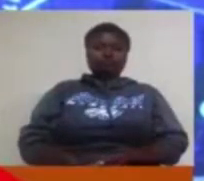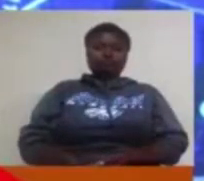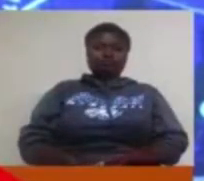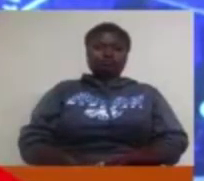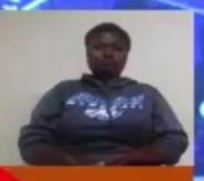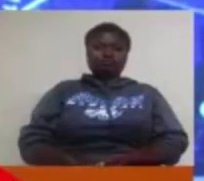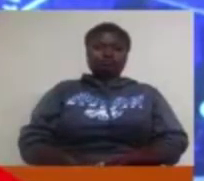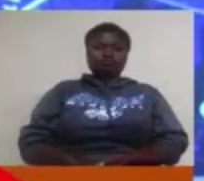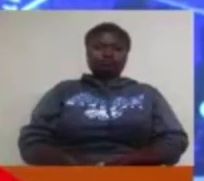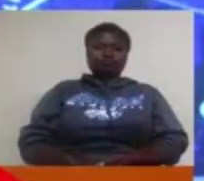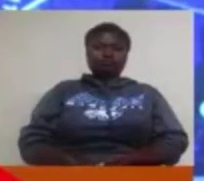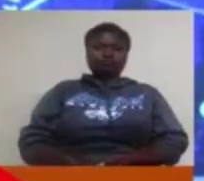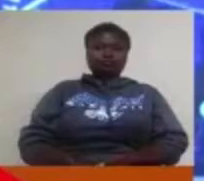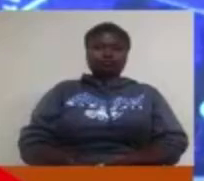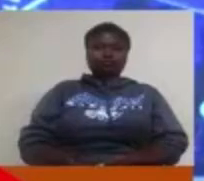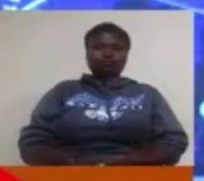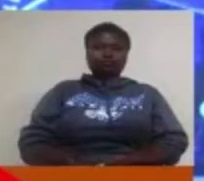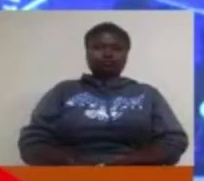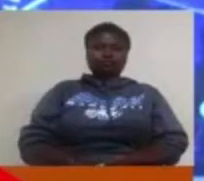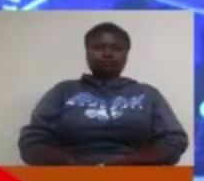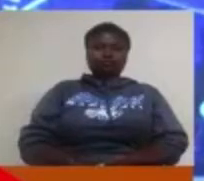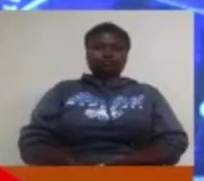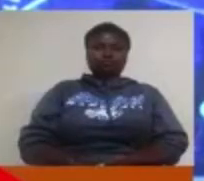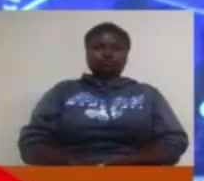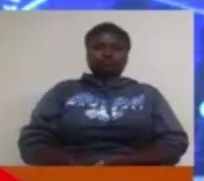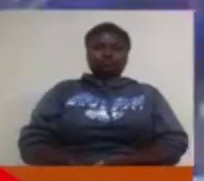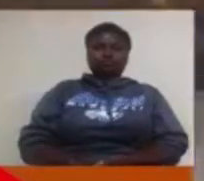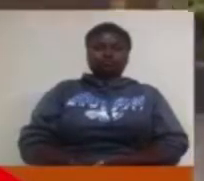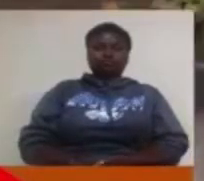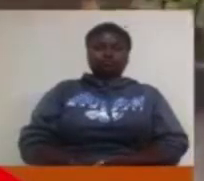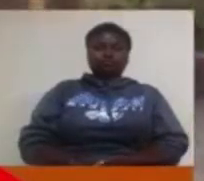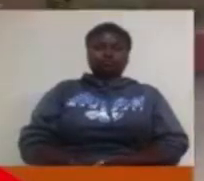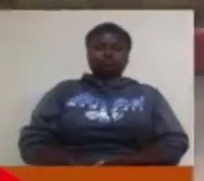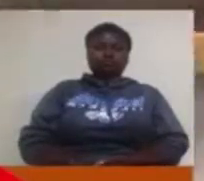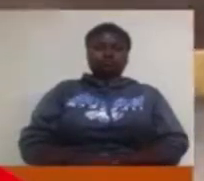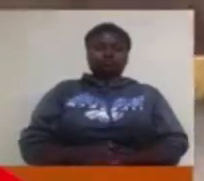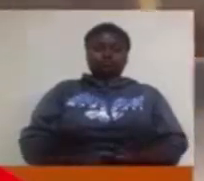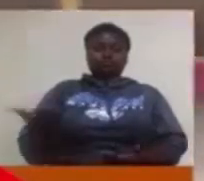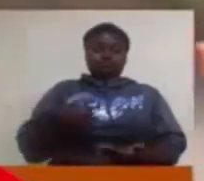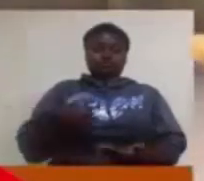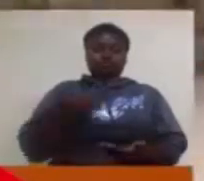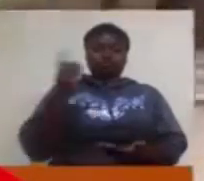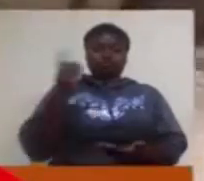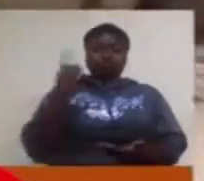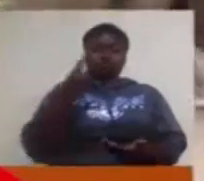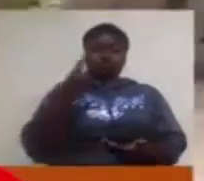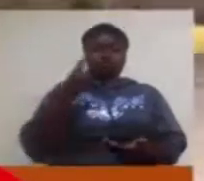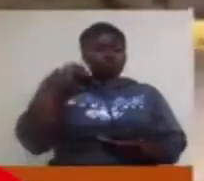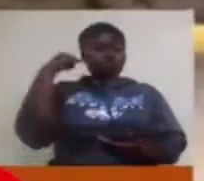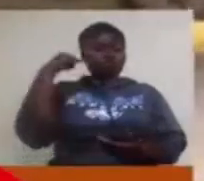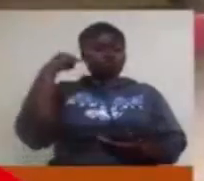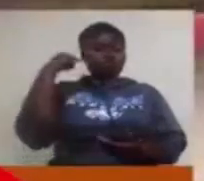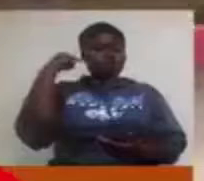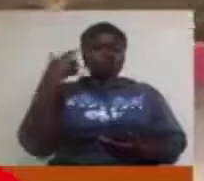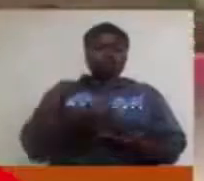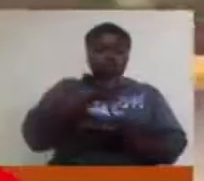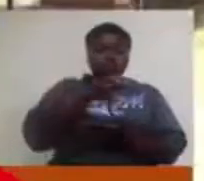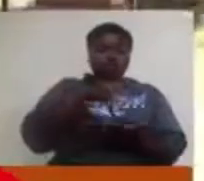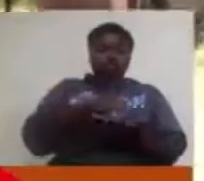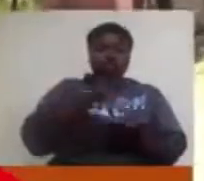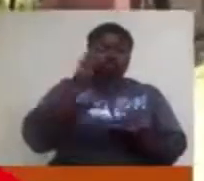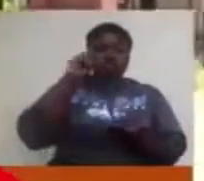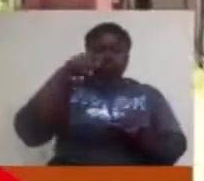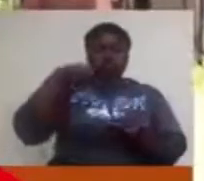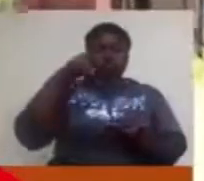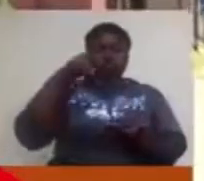ogoteka kimejo wa wabogo no tohari ili alifoti yeno alimuthenya wa ugedhikiriri ya shira wa mbuge wa atiati William